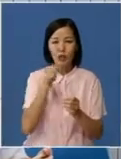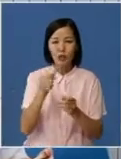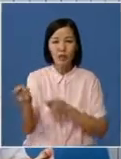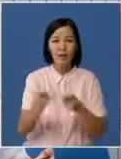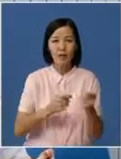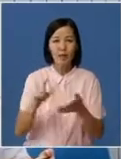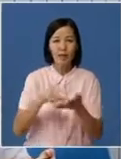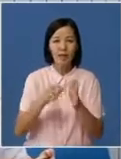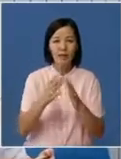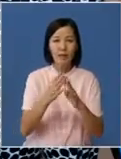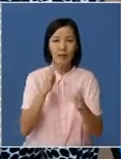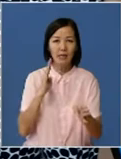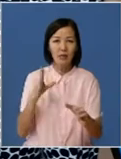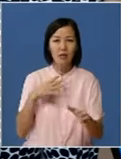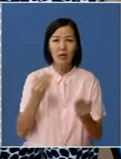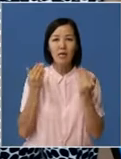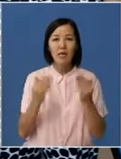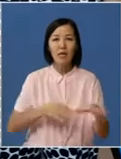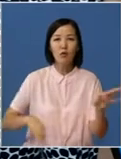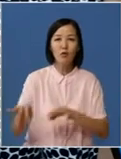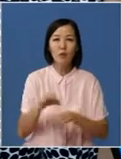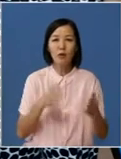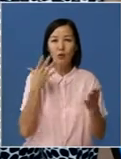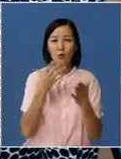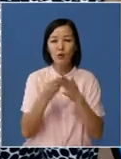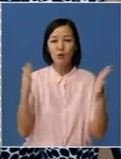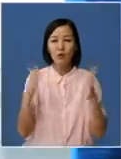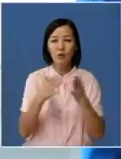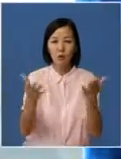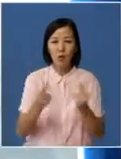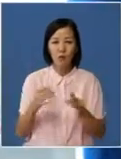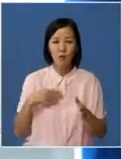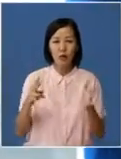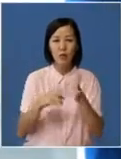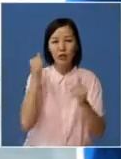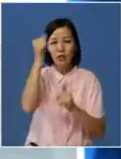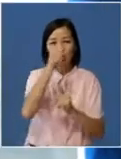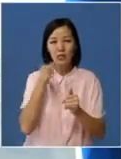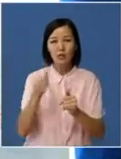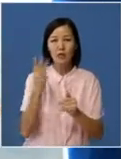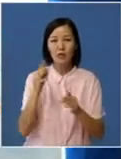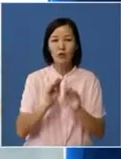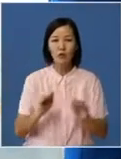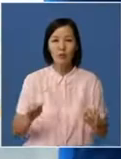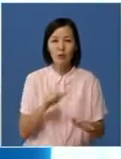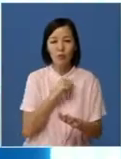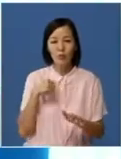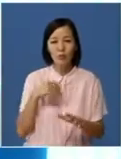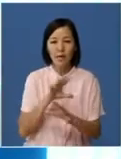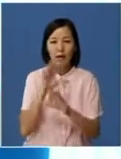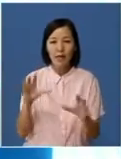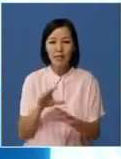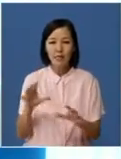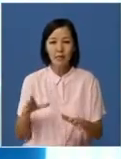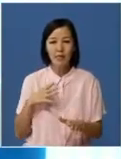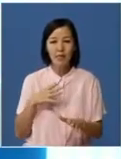әкімдікте пәтер кезегінде тұрған, енді міне жоба арқылы өз үйіне қол жеткізіп отыр. 7 жылдан бері 3 баласын бір өзі асырап